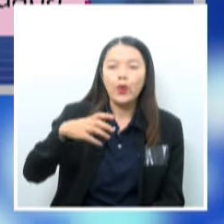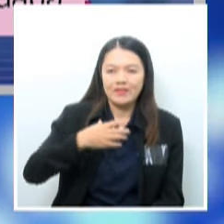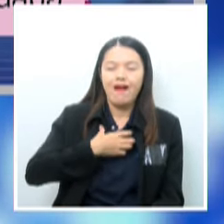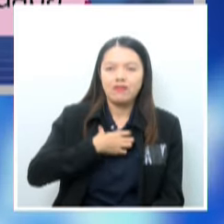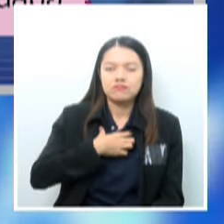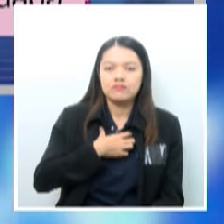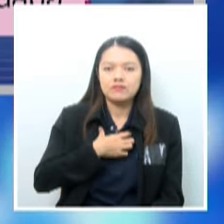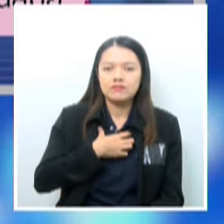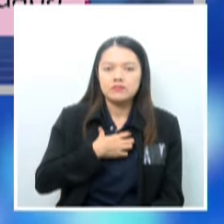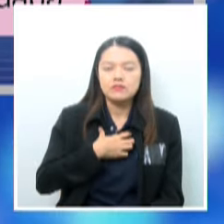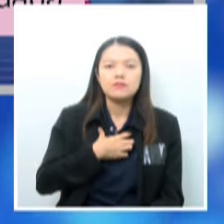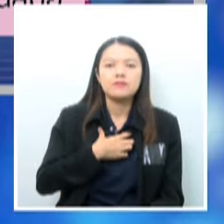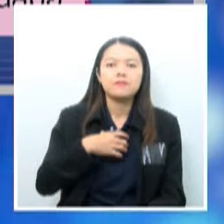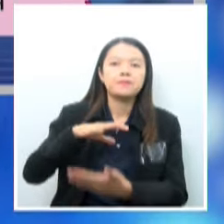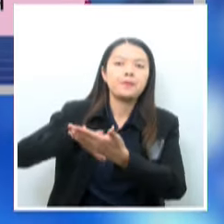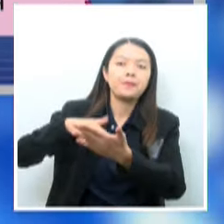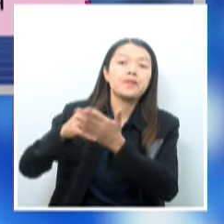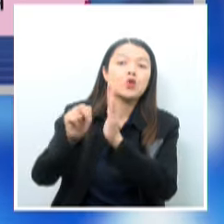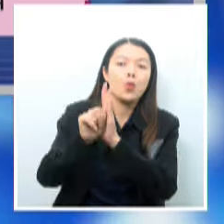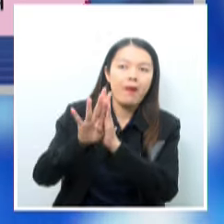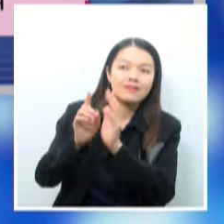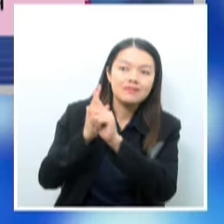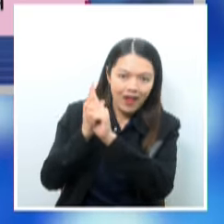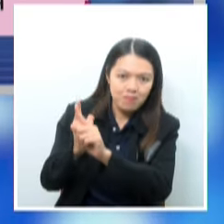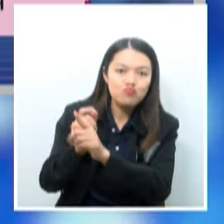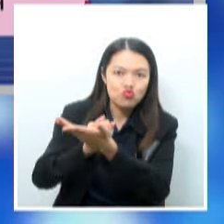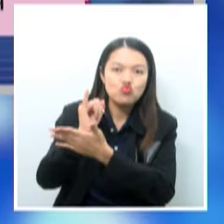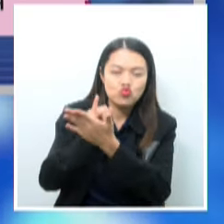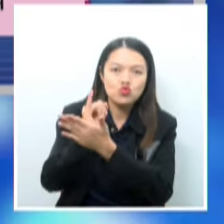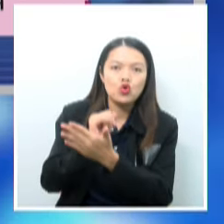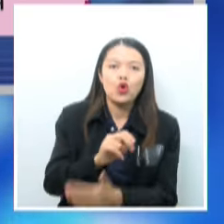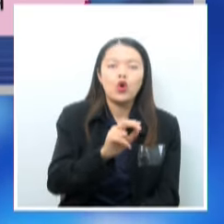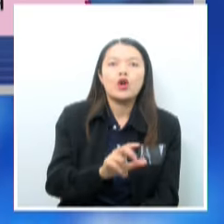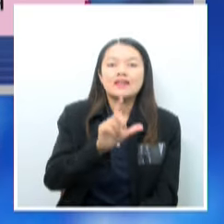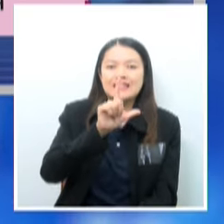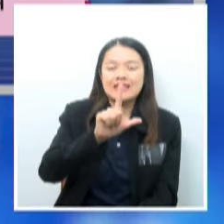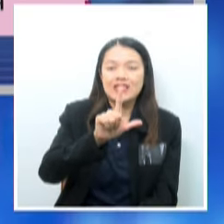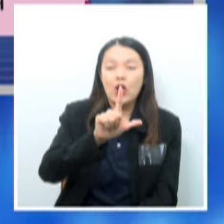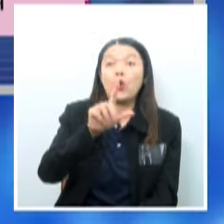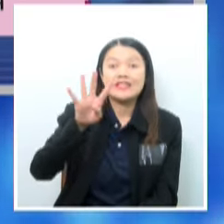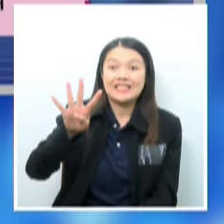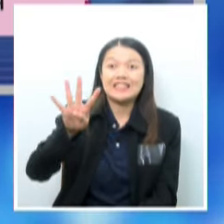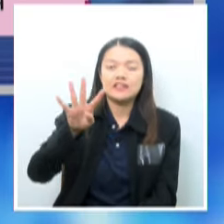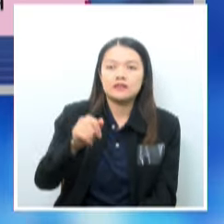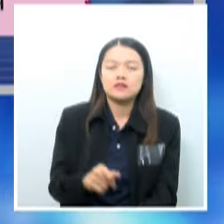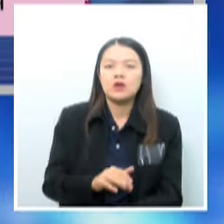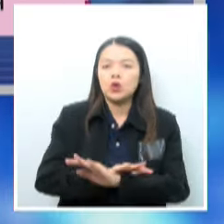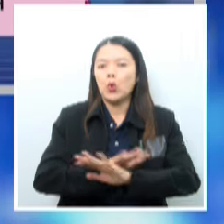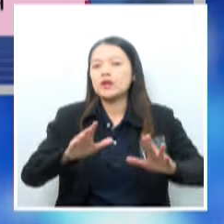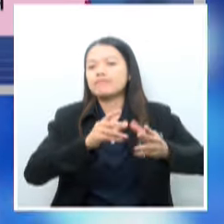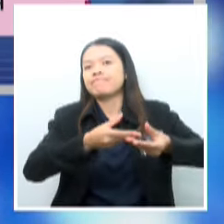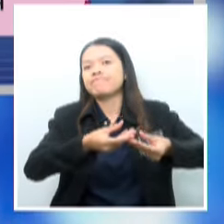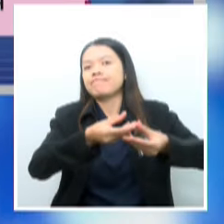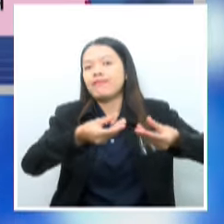ก็สนองนโยบายนะครับในเรื่องของรอที่4นะครับก็คือยกเลิกการรายงานน